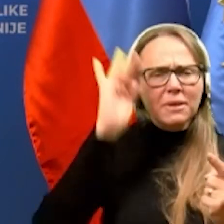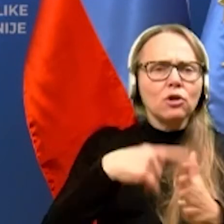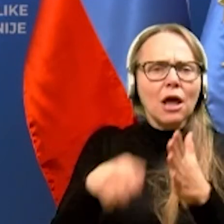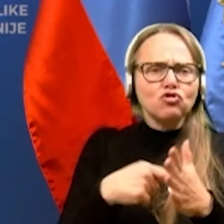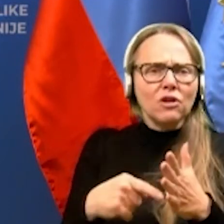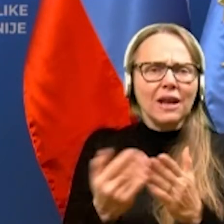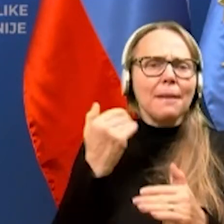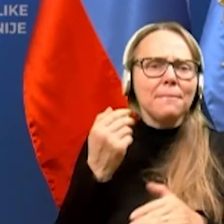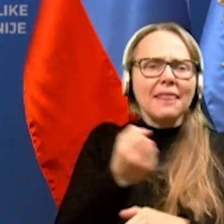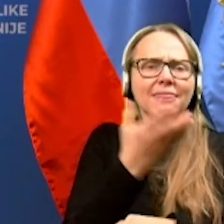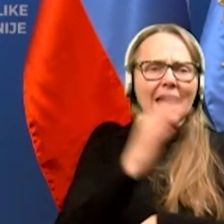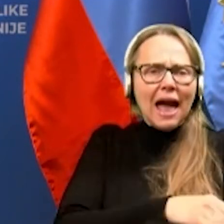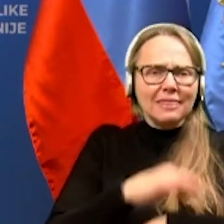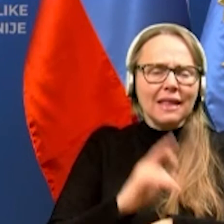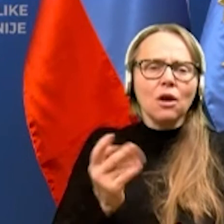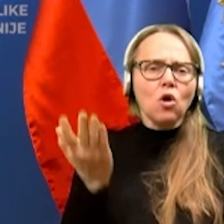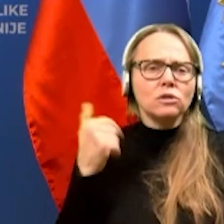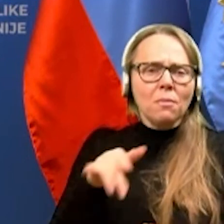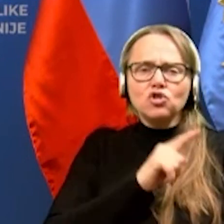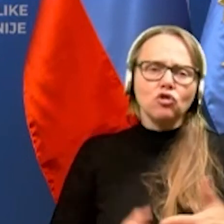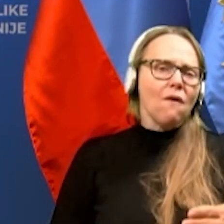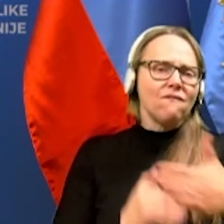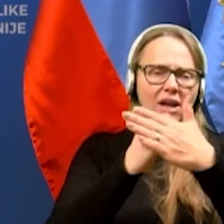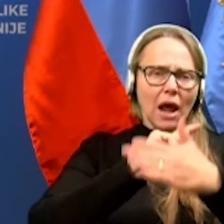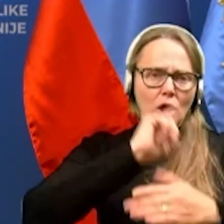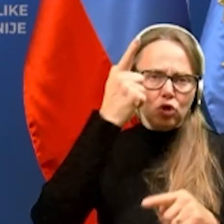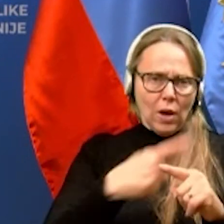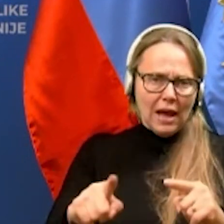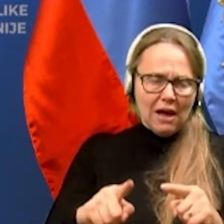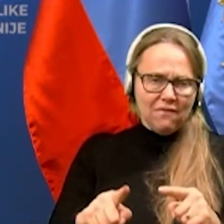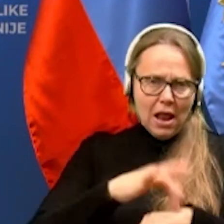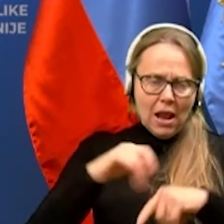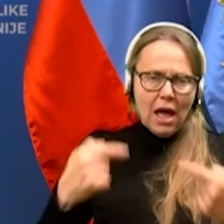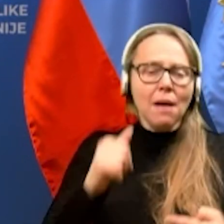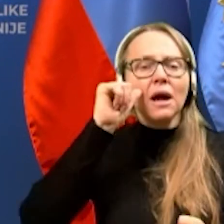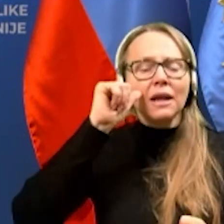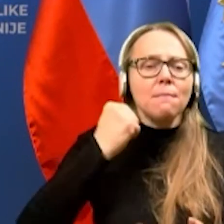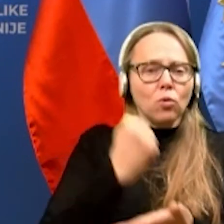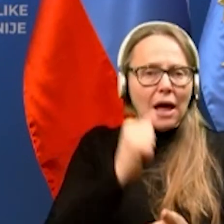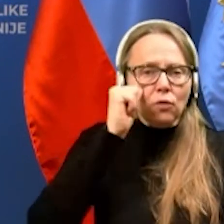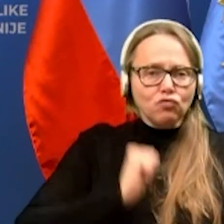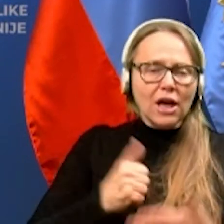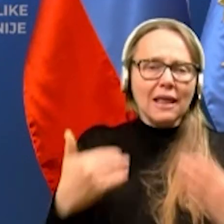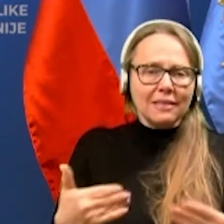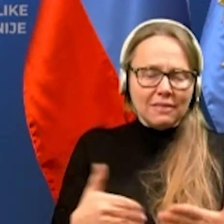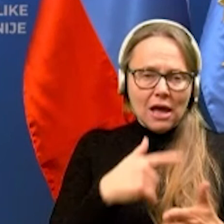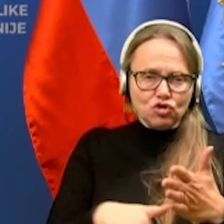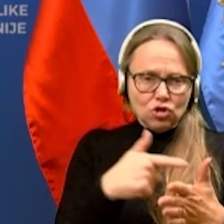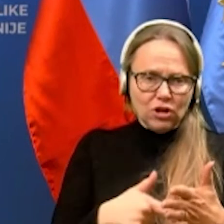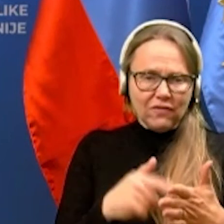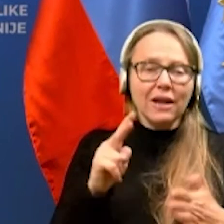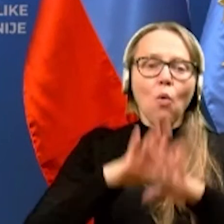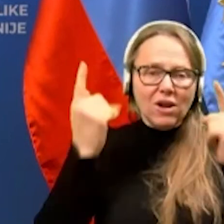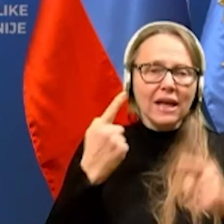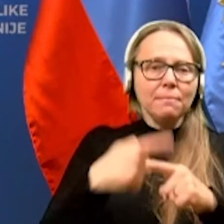nekaj tednov, ko smo dosegli vrh drugega vala, a naj še enkrat poudarim, da so včerajšnje in tudi današnje številke v veliki